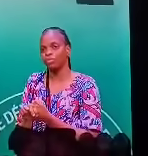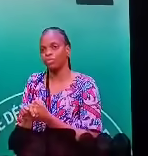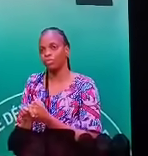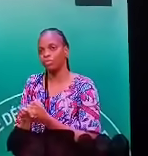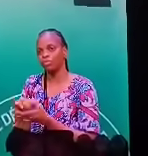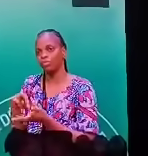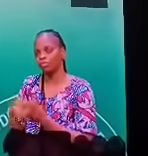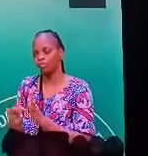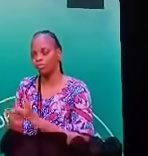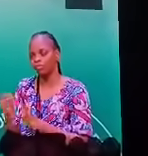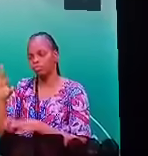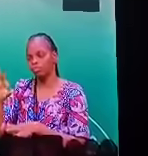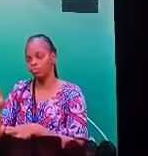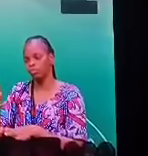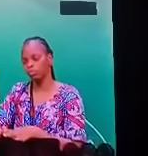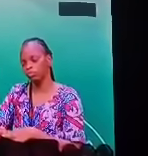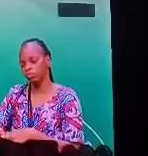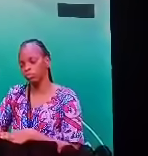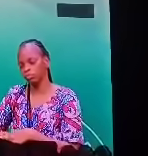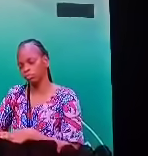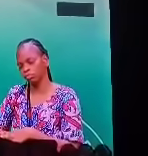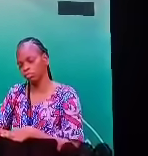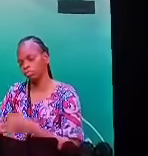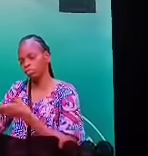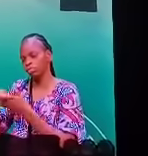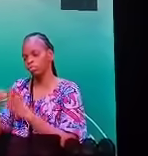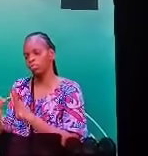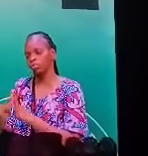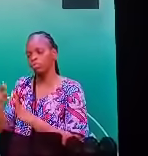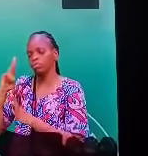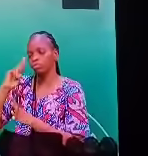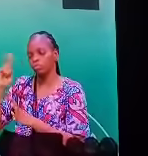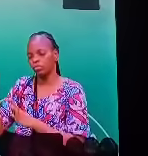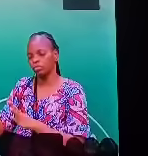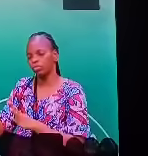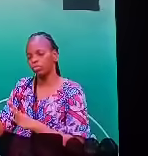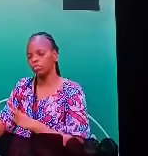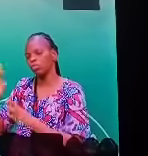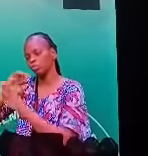pas récupérer au Rwanda certains Rwandais.